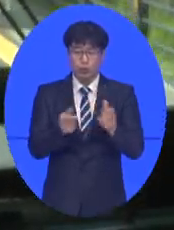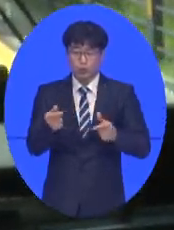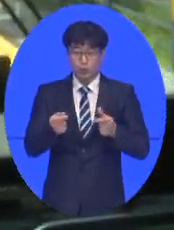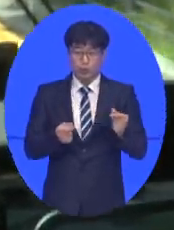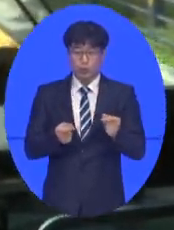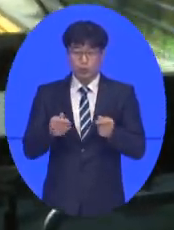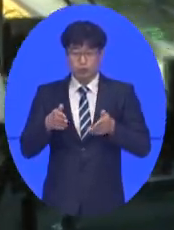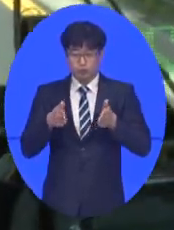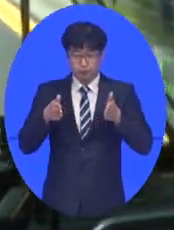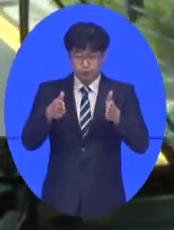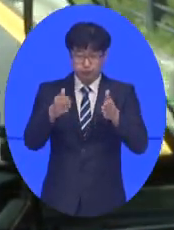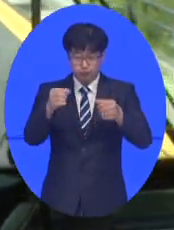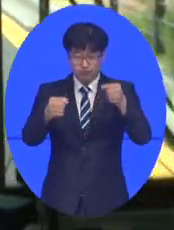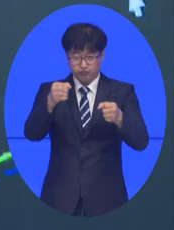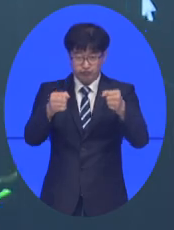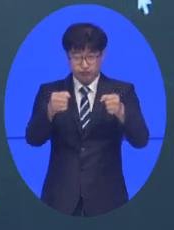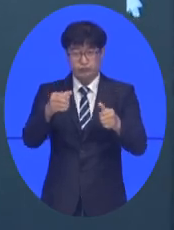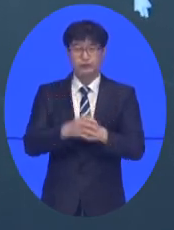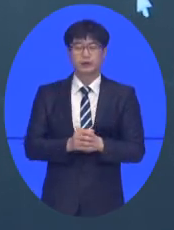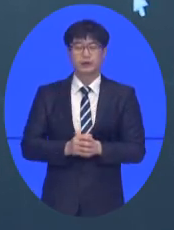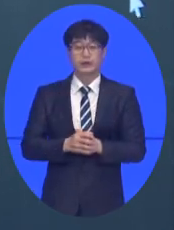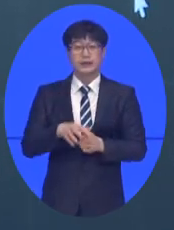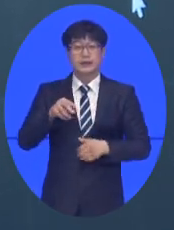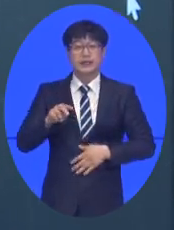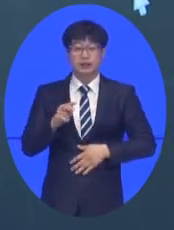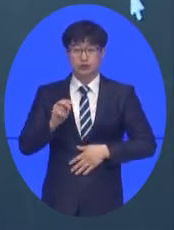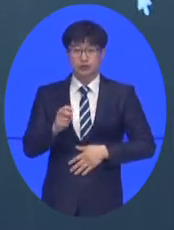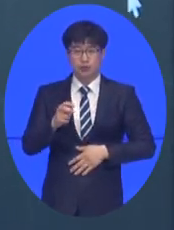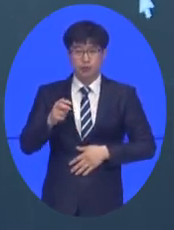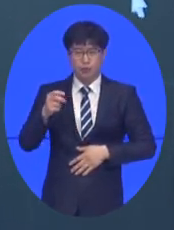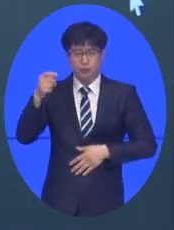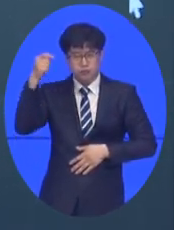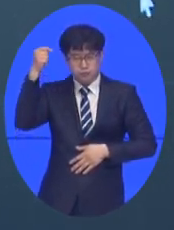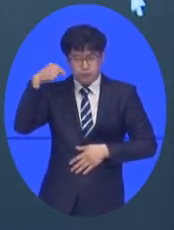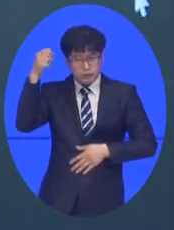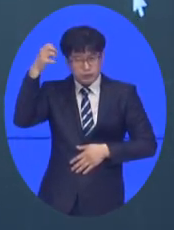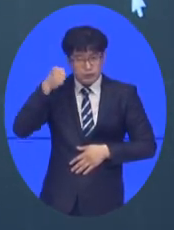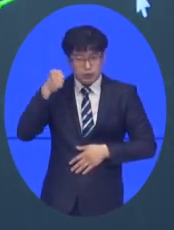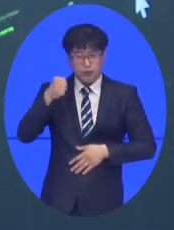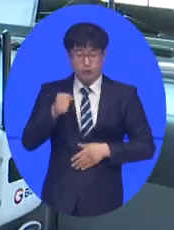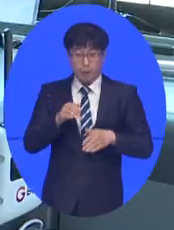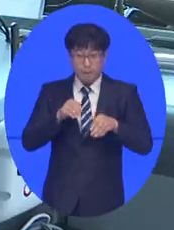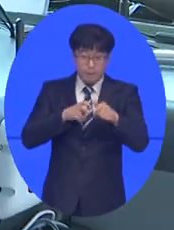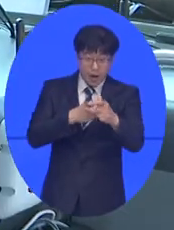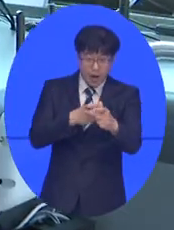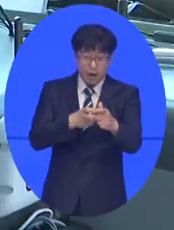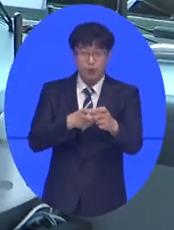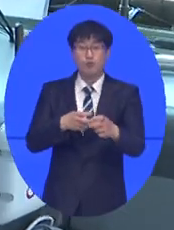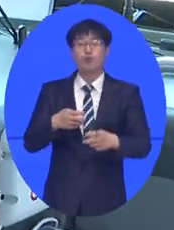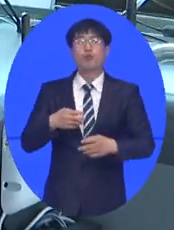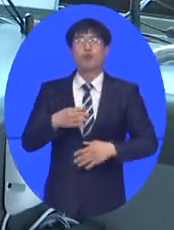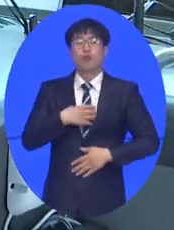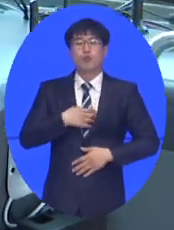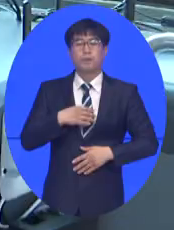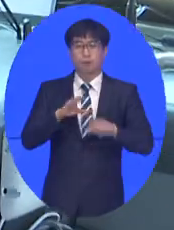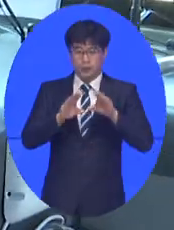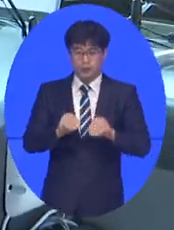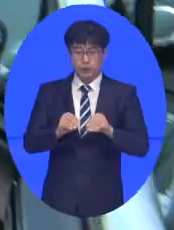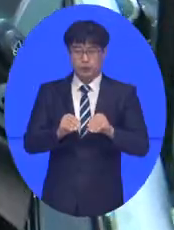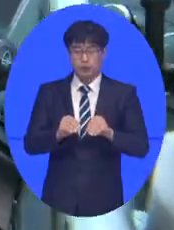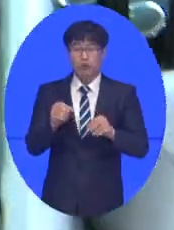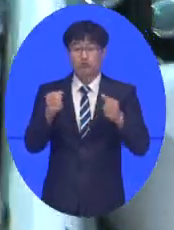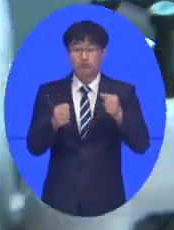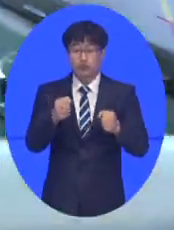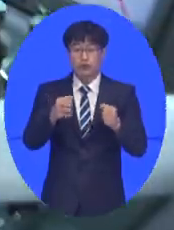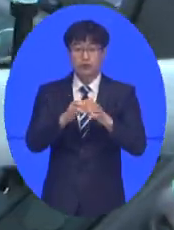넘어가지 않도록 핸들을 움직입니다. 센서로 물체를 인식해 추돌 우려가 있을 때는 정지하고 운전자가 가속 페달이나 브레이크